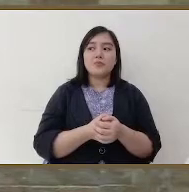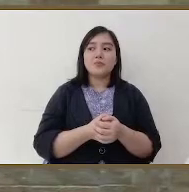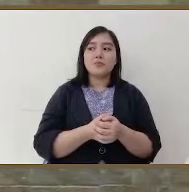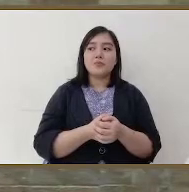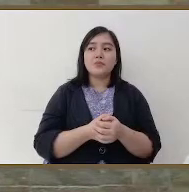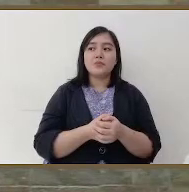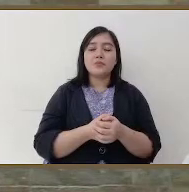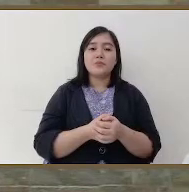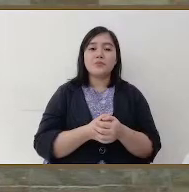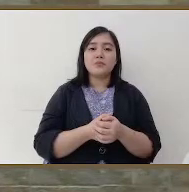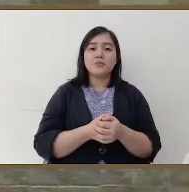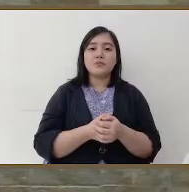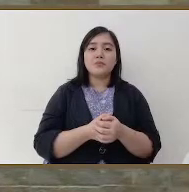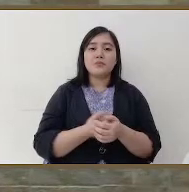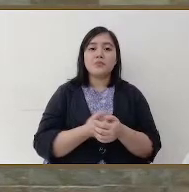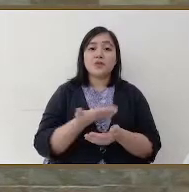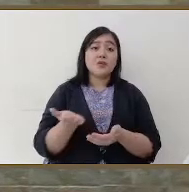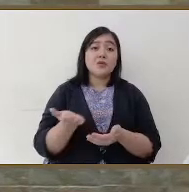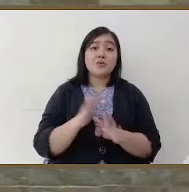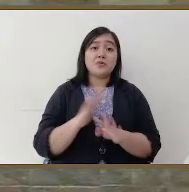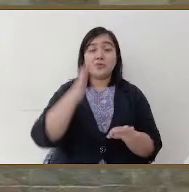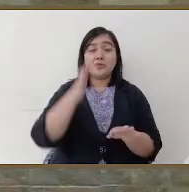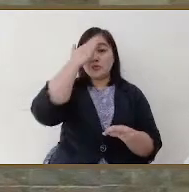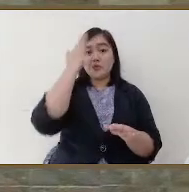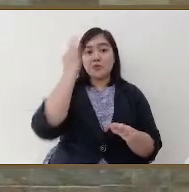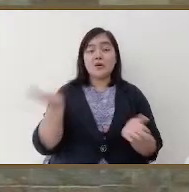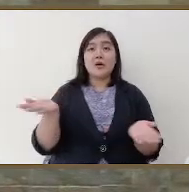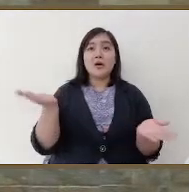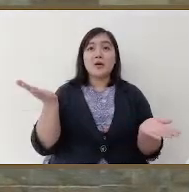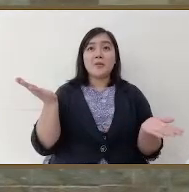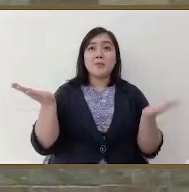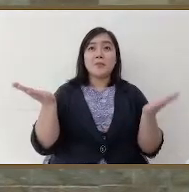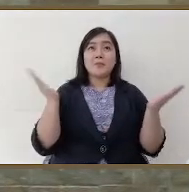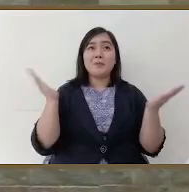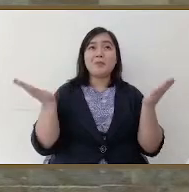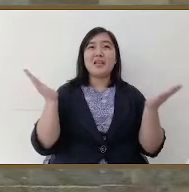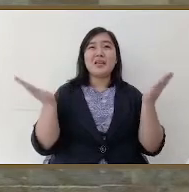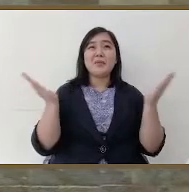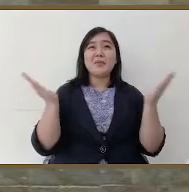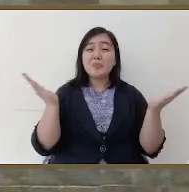pilipit lang ng diablo na gano'n, pwede niyong matuon ang kanyang pansin sa ibang nanay.